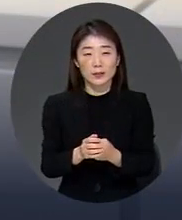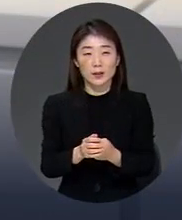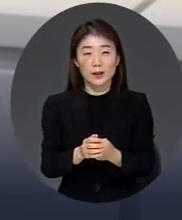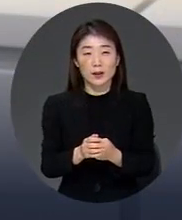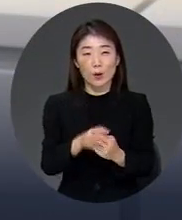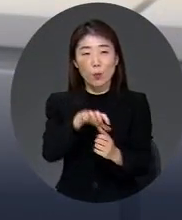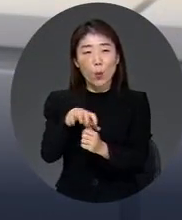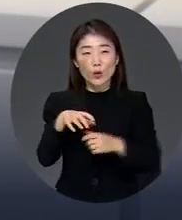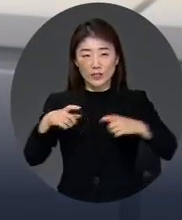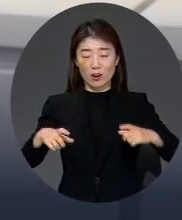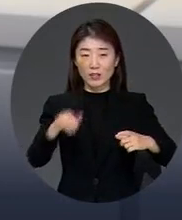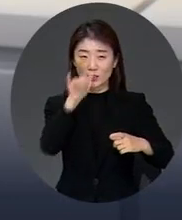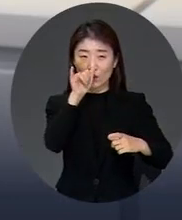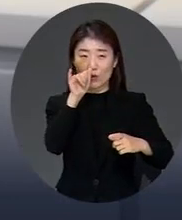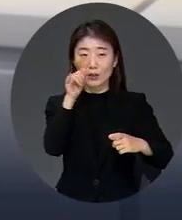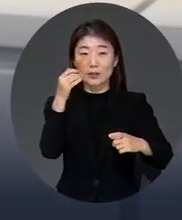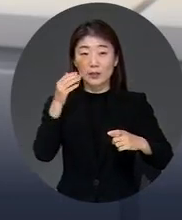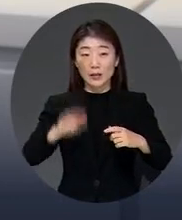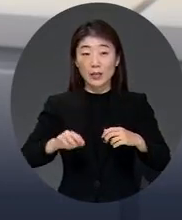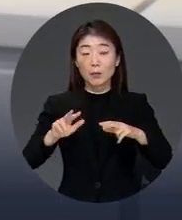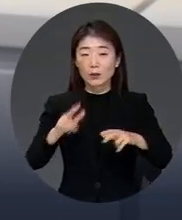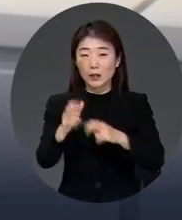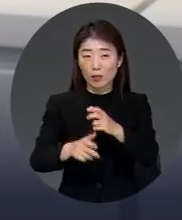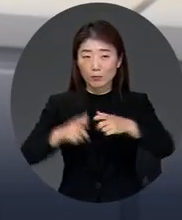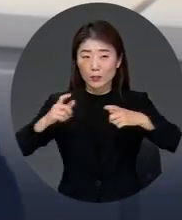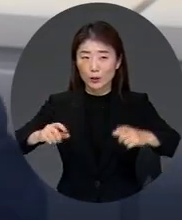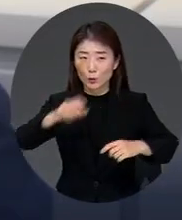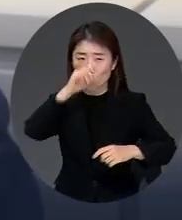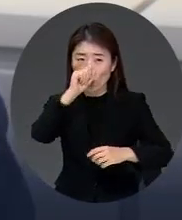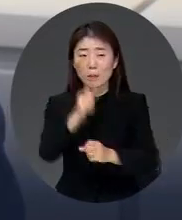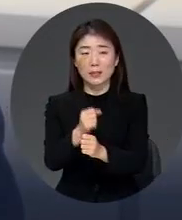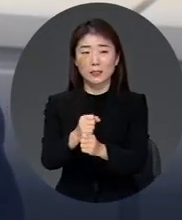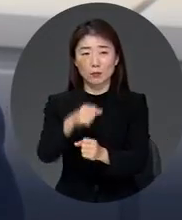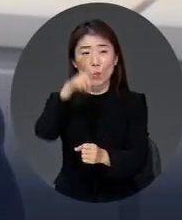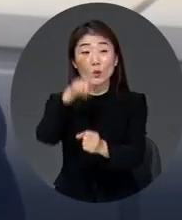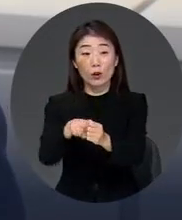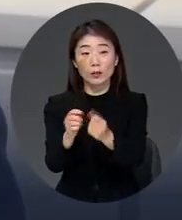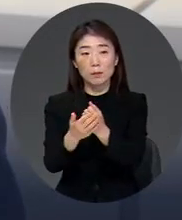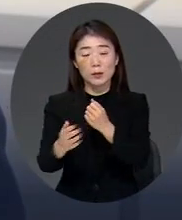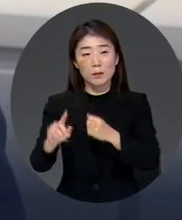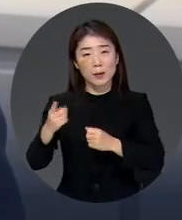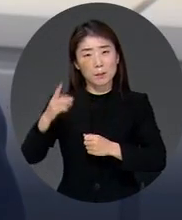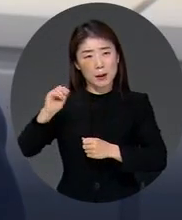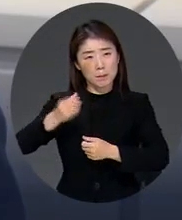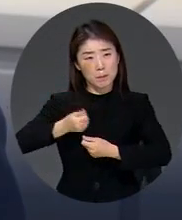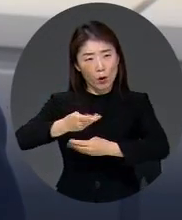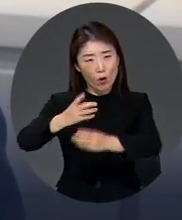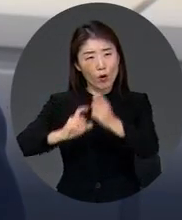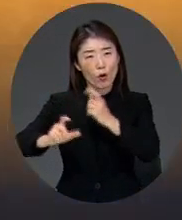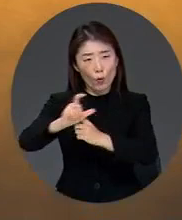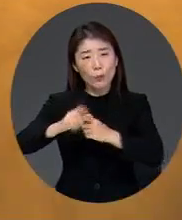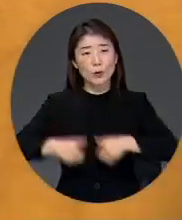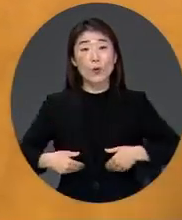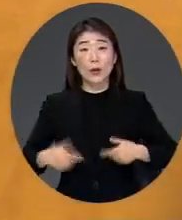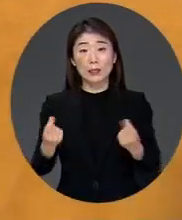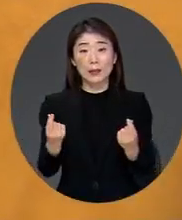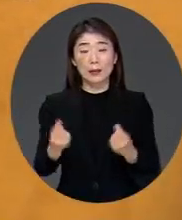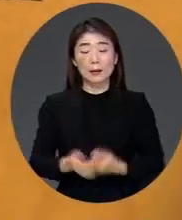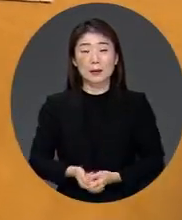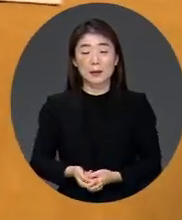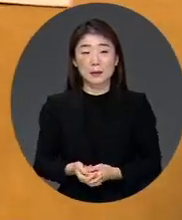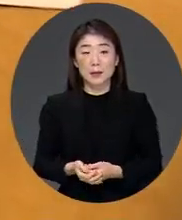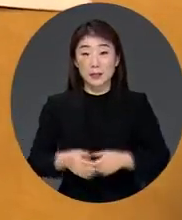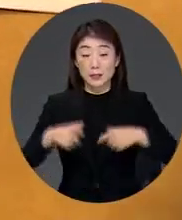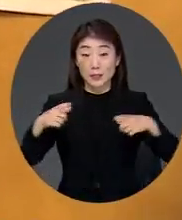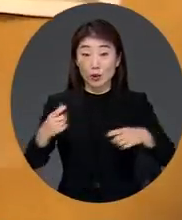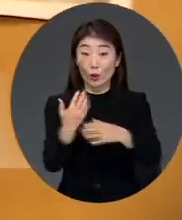이런 기회에 상단을 만들어야 되겠다 하다 보니까 한 100만 평 이상으로 이렇게 늘어난 것 같아요. 지역화폐의